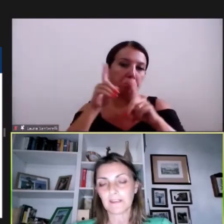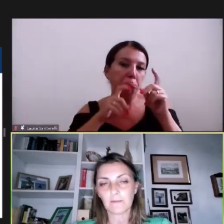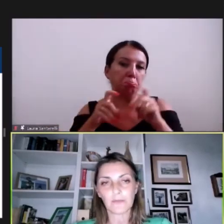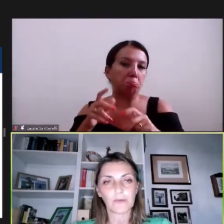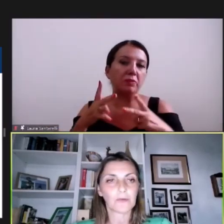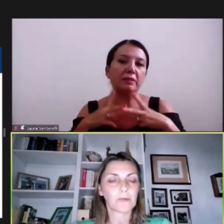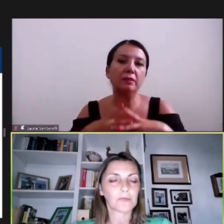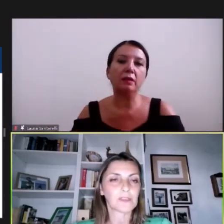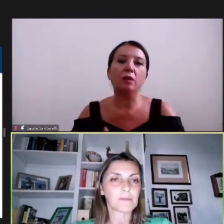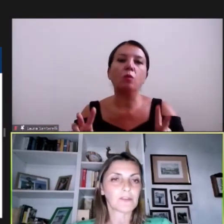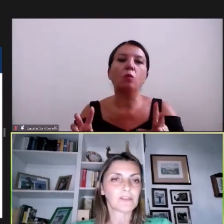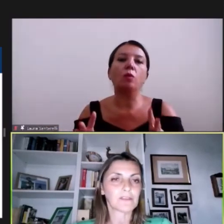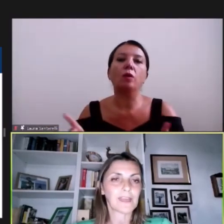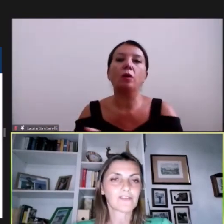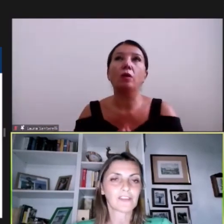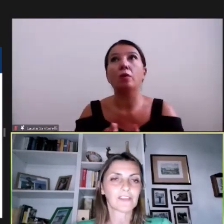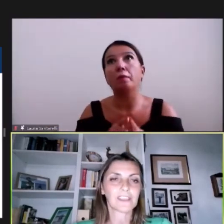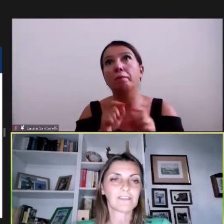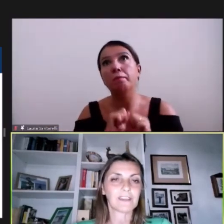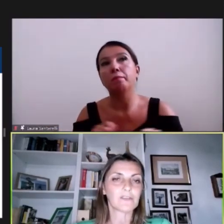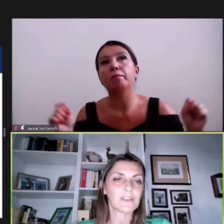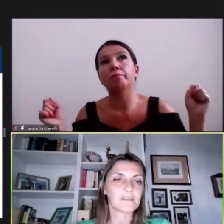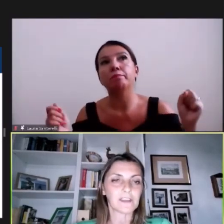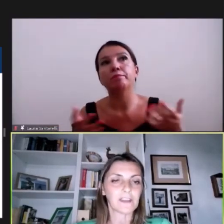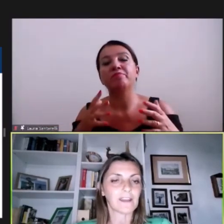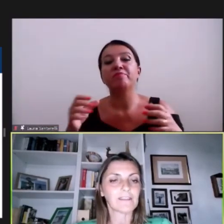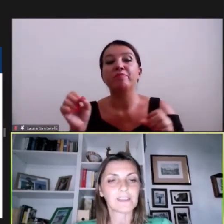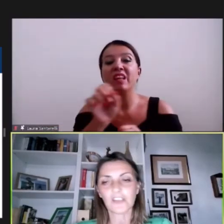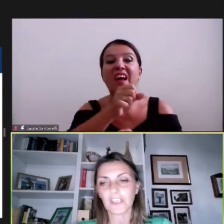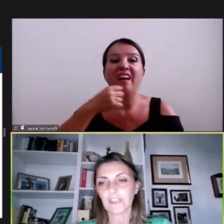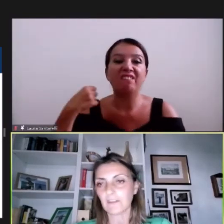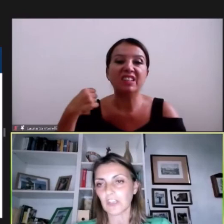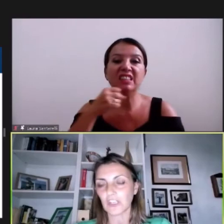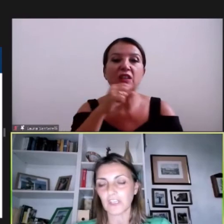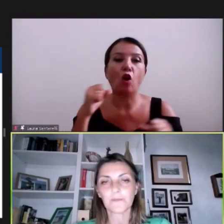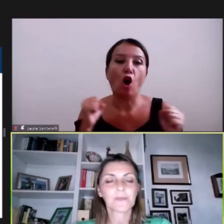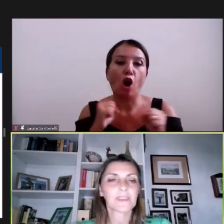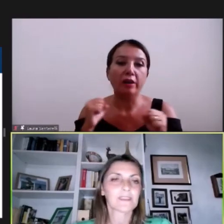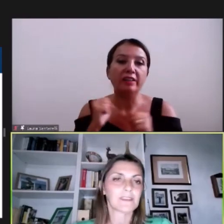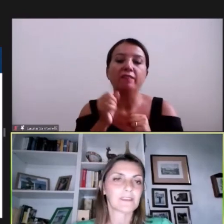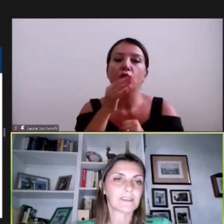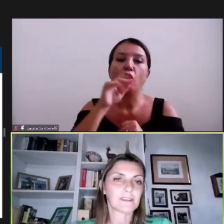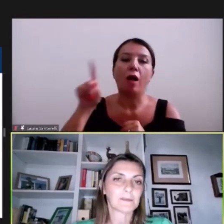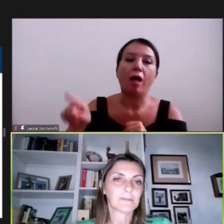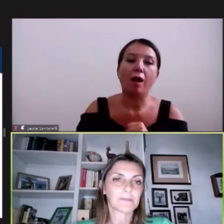per esempio potrebbero darcene i frigoriferi, le lavatrici, che invece